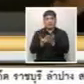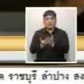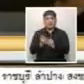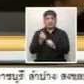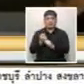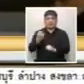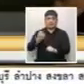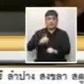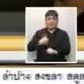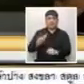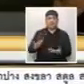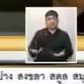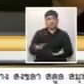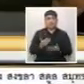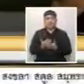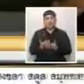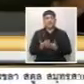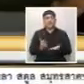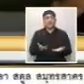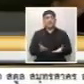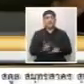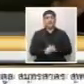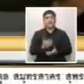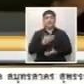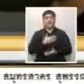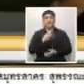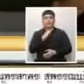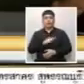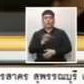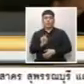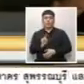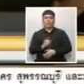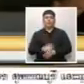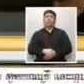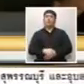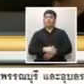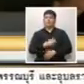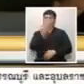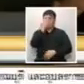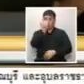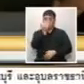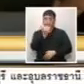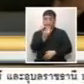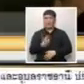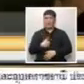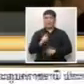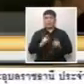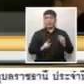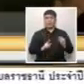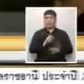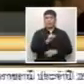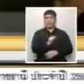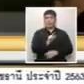างได้ในส่วนตรงนี้ค่ะดิฉันรู้สึกคาใจมากเลยว่าทำไมการออก TOR ตั้งแต่